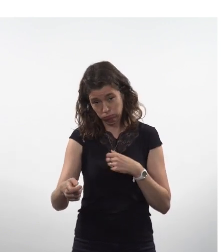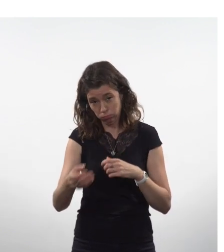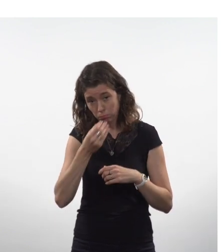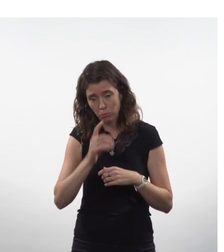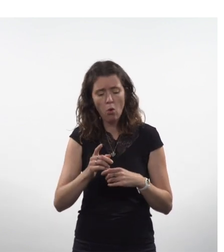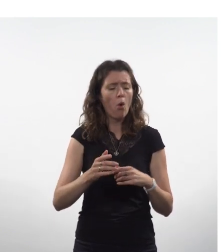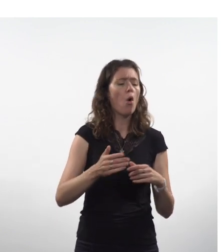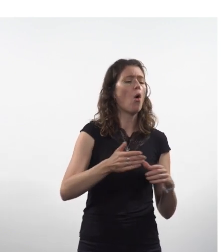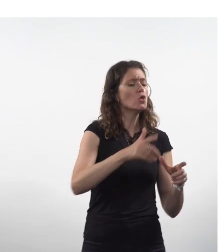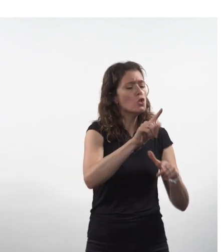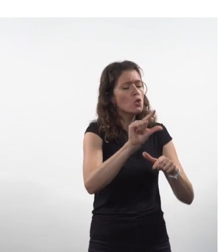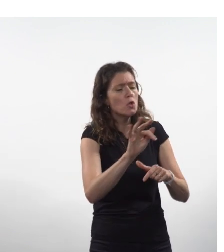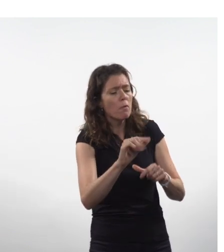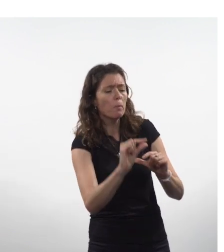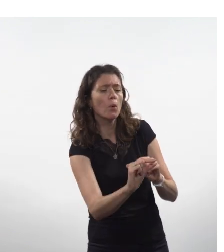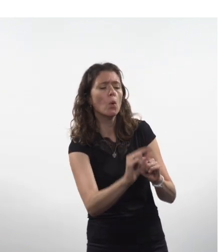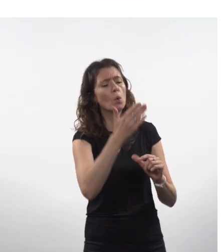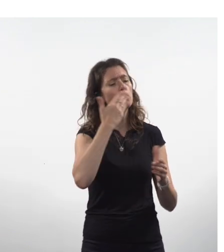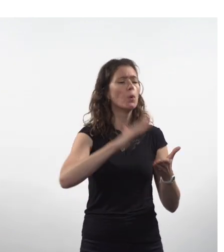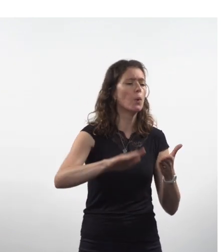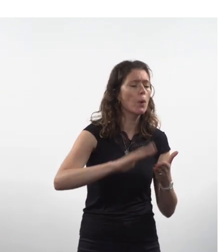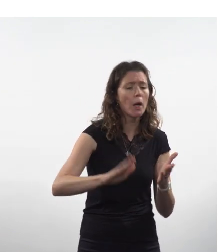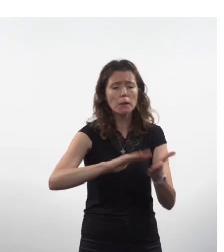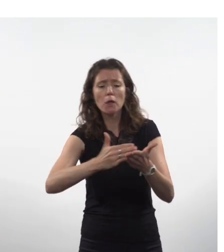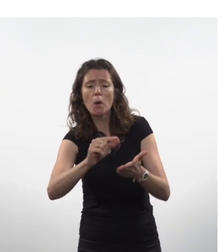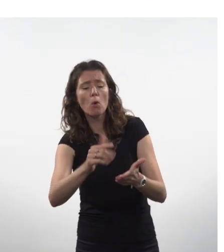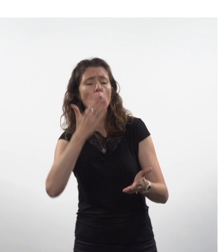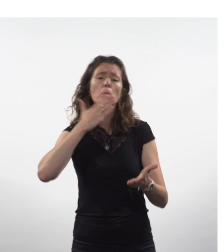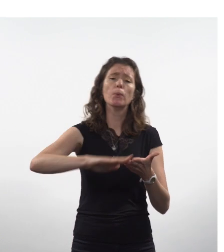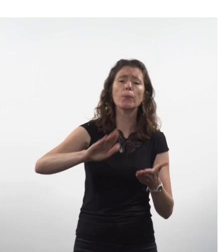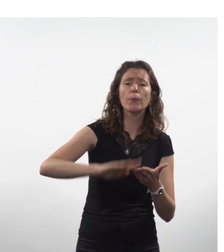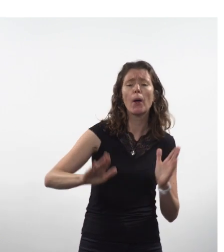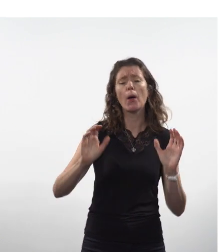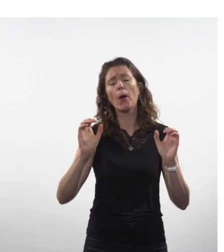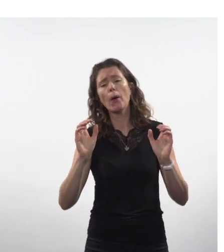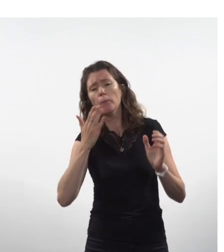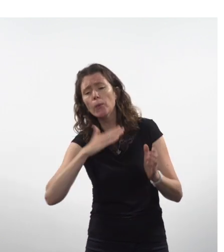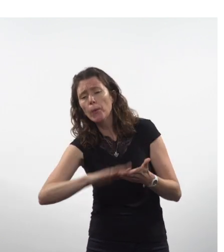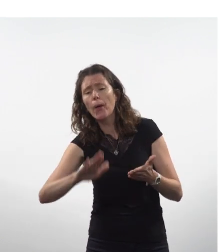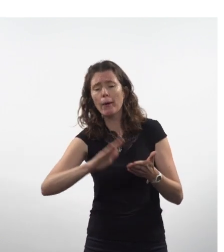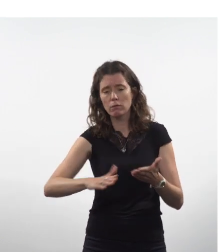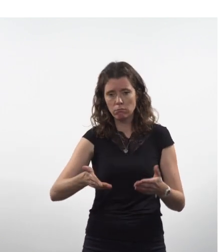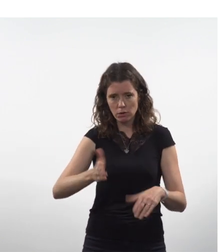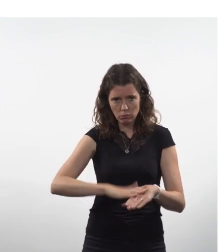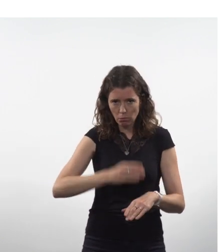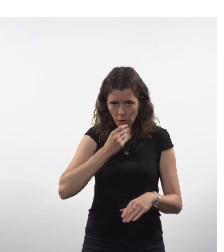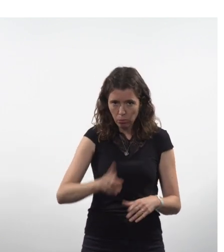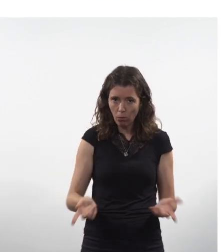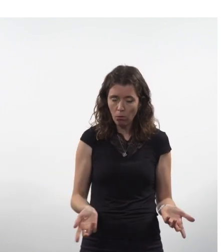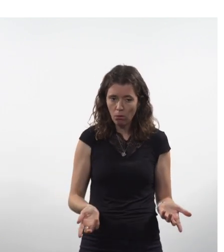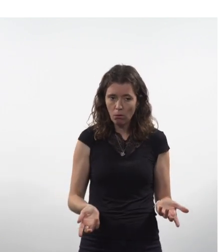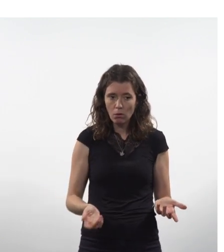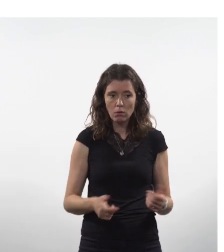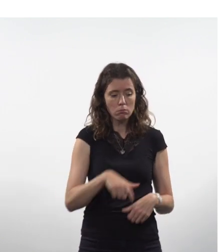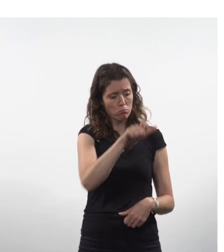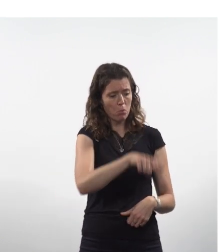mieux que rien. Mais quelqu'un qui traduit un petit peu, c'est toujours mieux que rien. Un petit peu de langue des signes par l'écrit, c'est mieux que rien. Et comme j'ai passé beaucoup de temps avec le